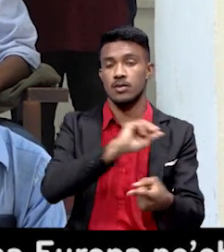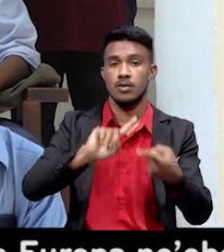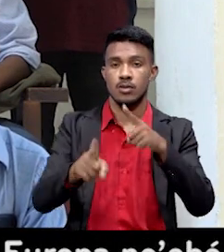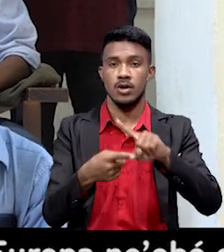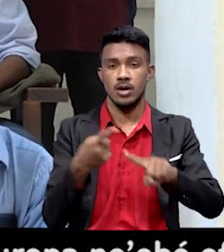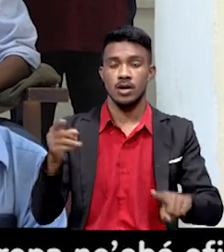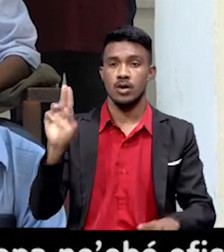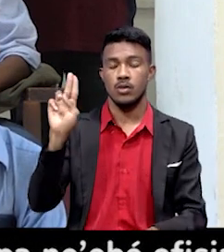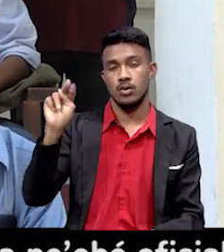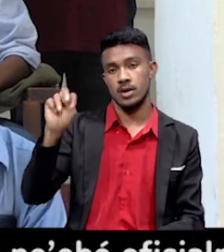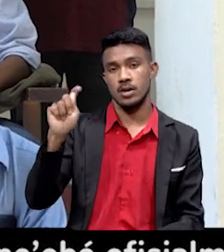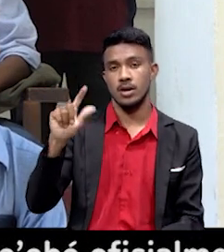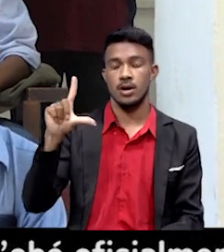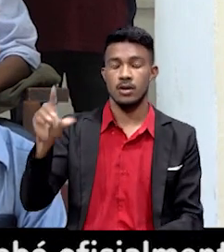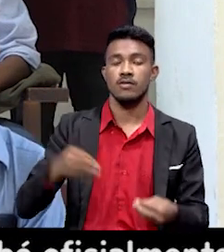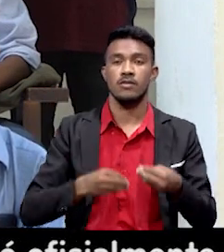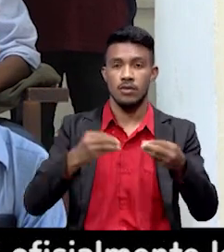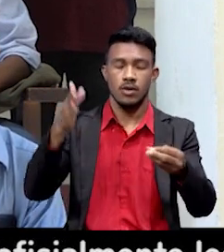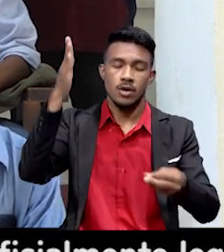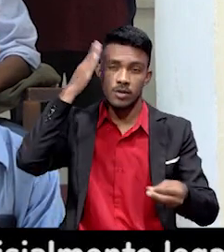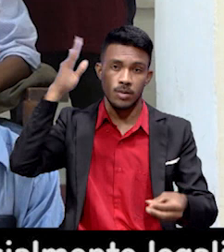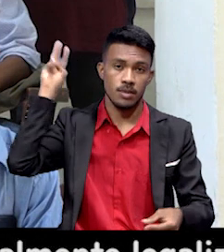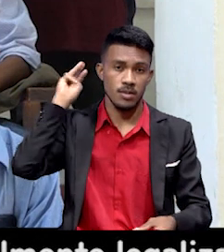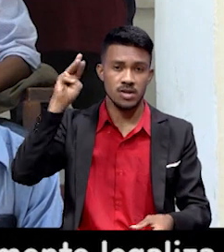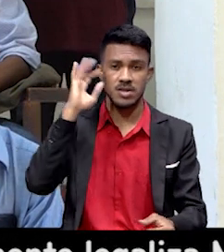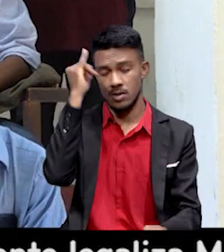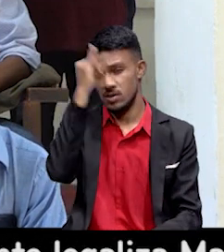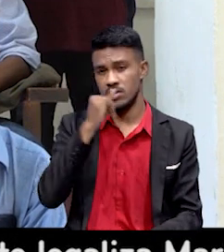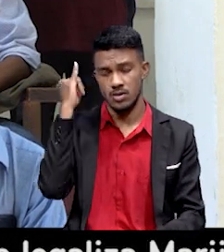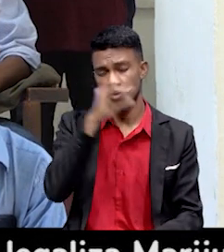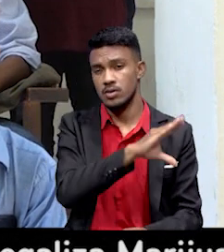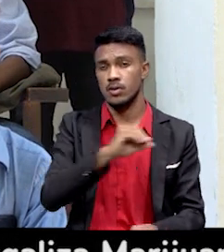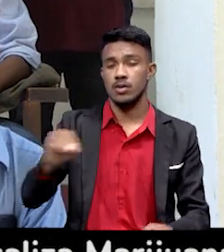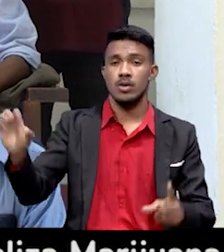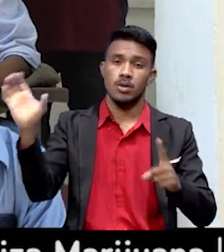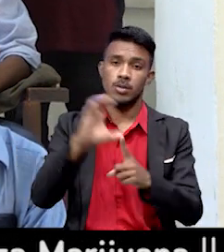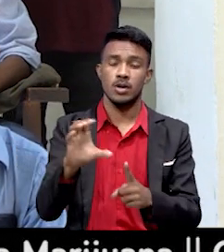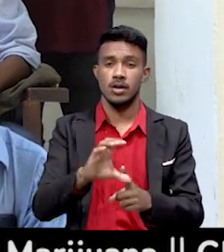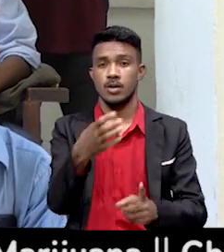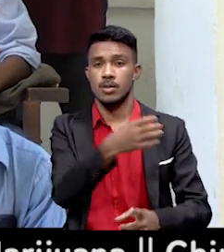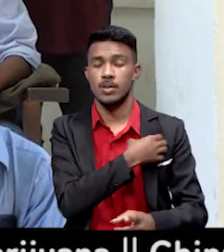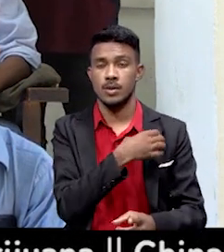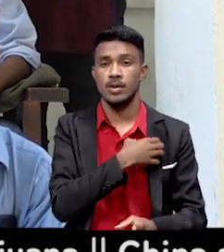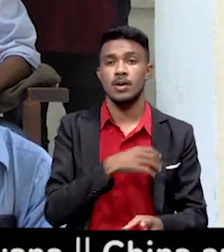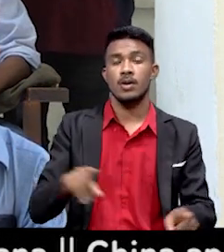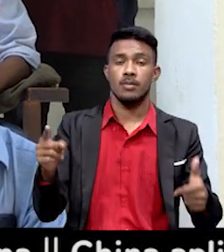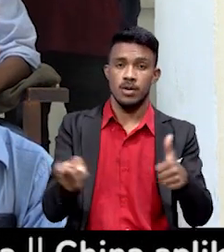UNITELI, rekomenda ba ministério interior, no komandante geral, PENITELI katak.